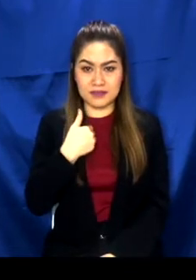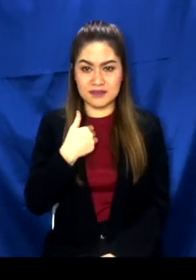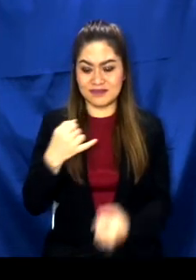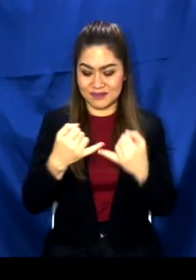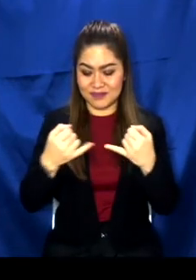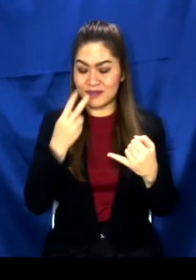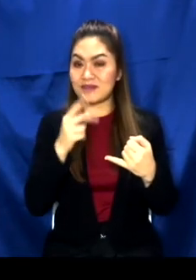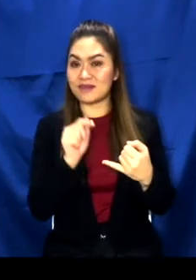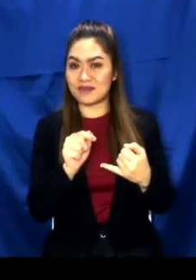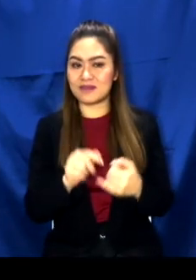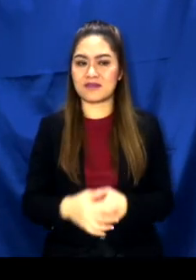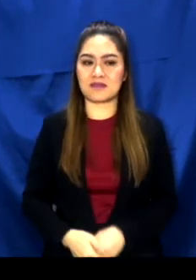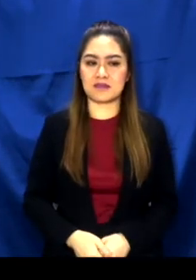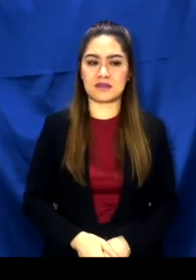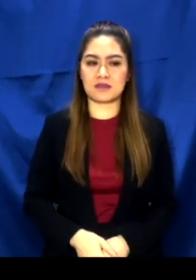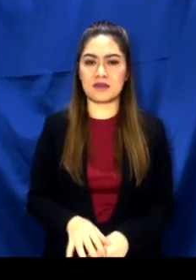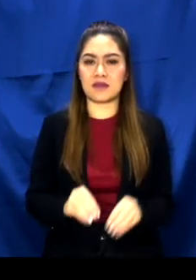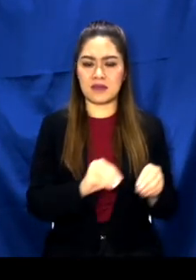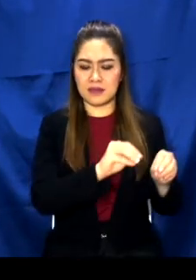รงนี้ให้มันมาอยู่ตรงกลาง